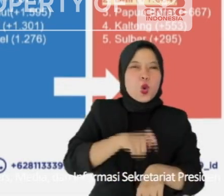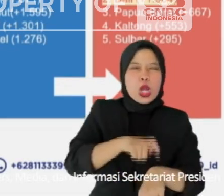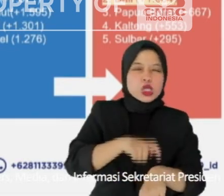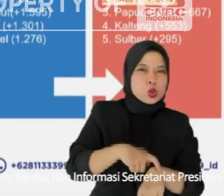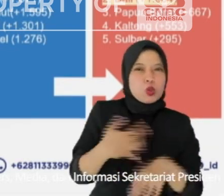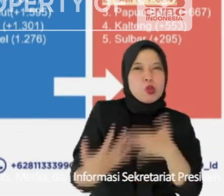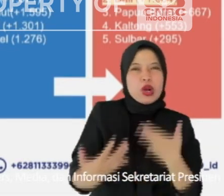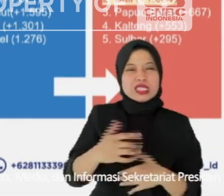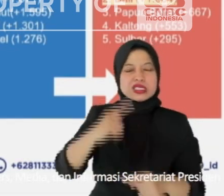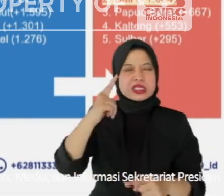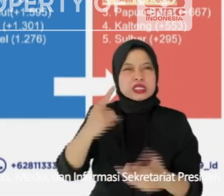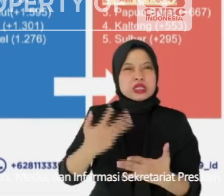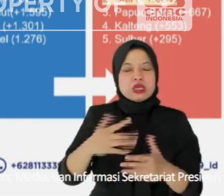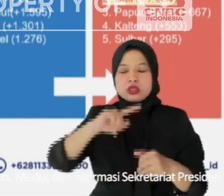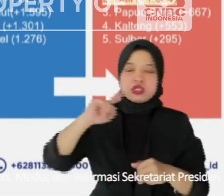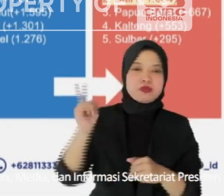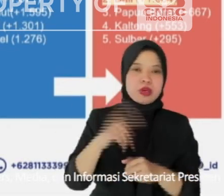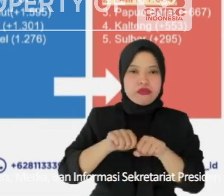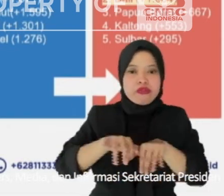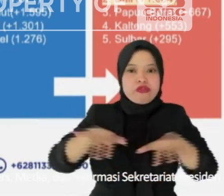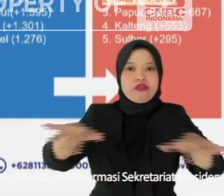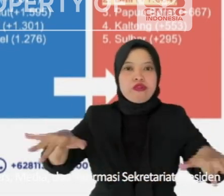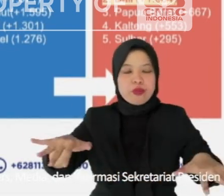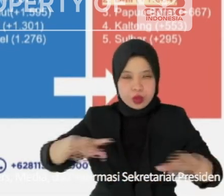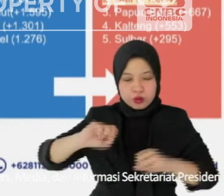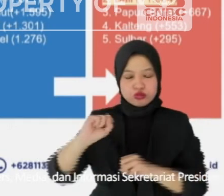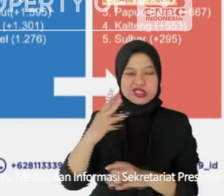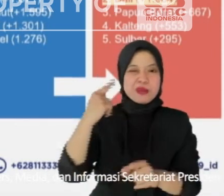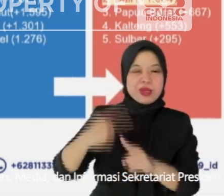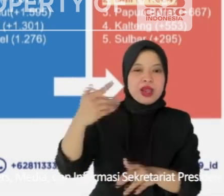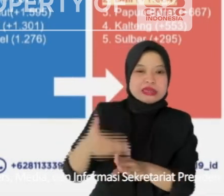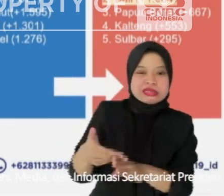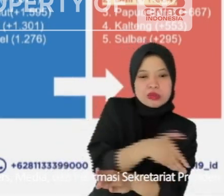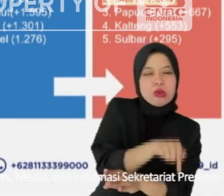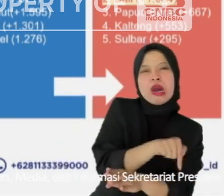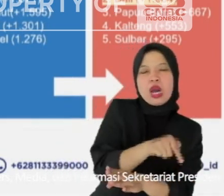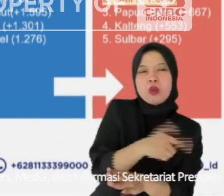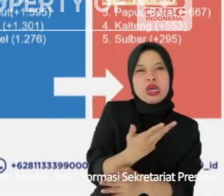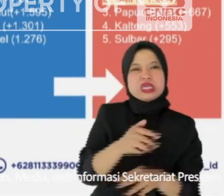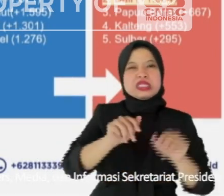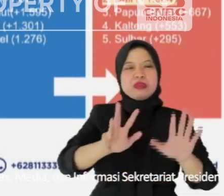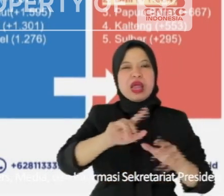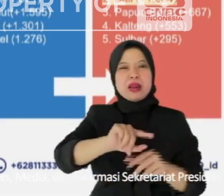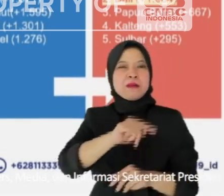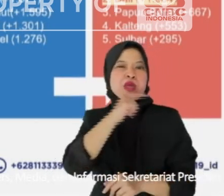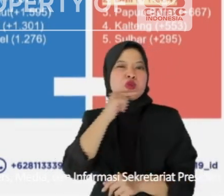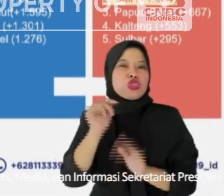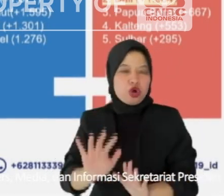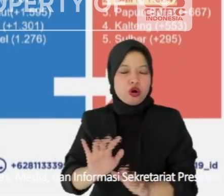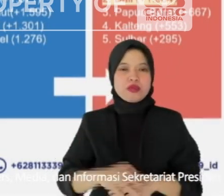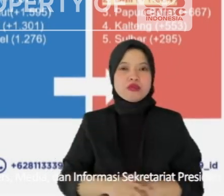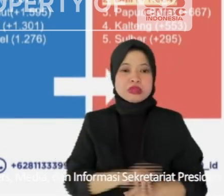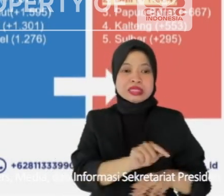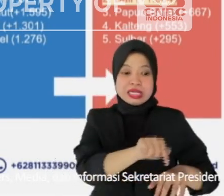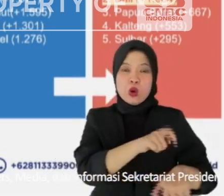satu setengah kali lebih cepat dibanding Puncak pertama yaitu hanya sembilan minggu sedangkan Puncak